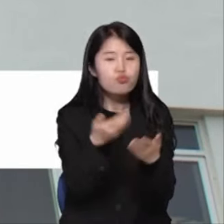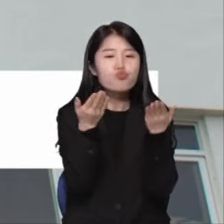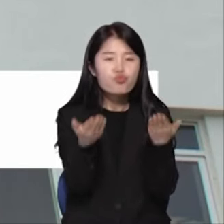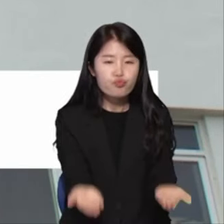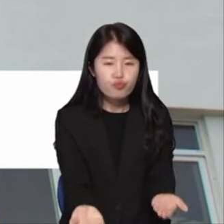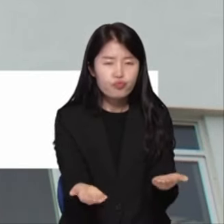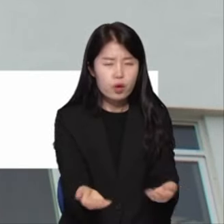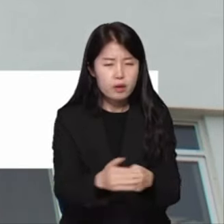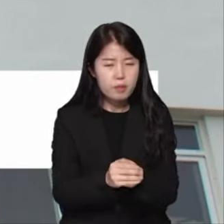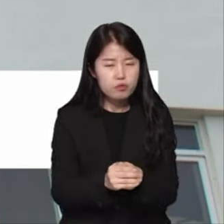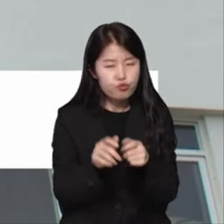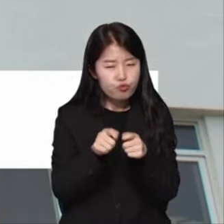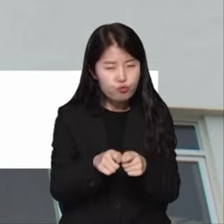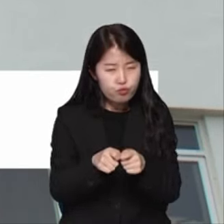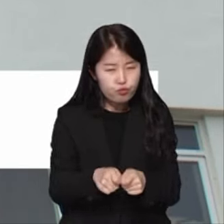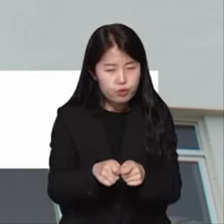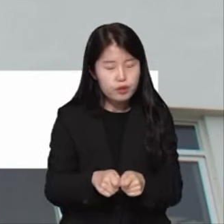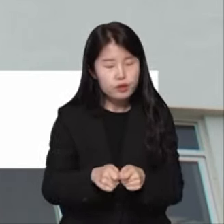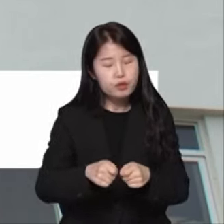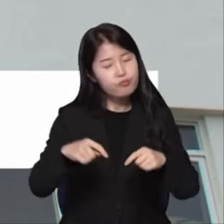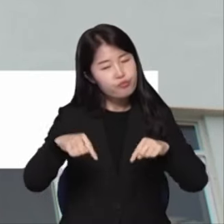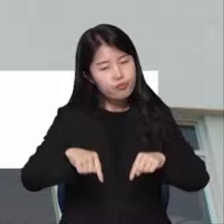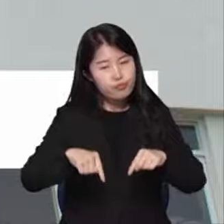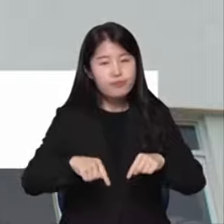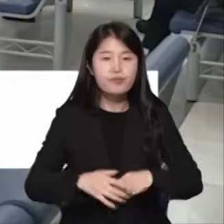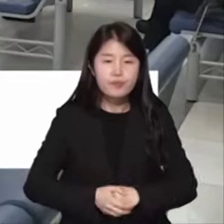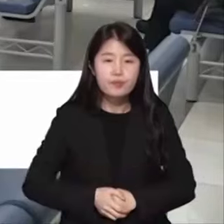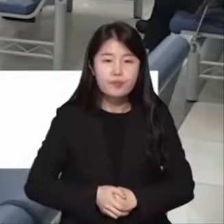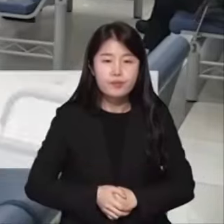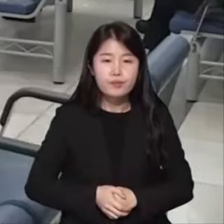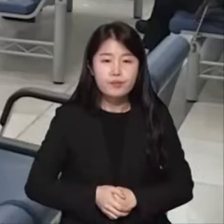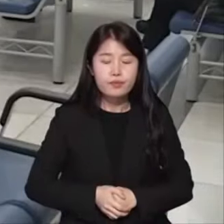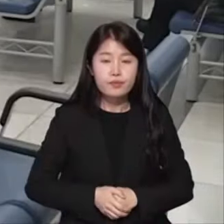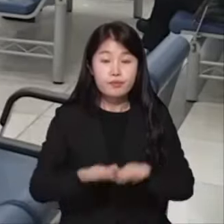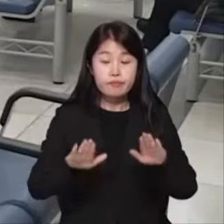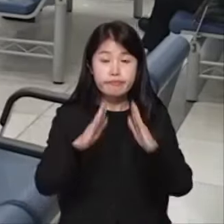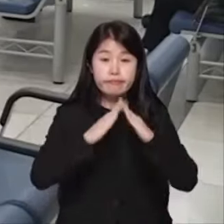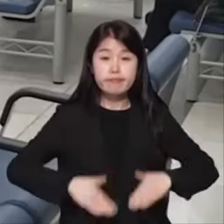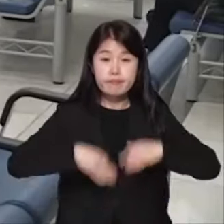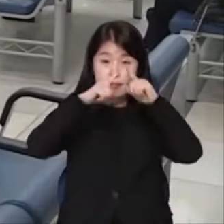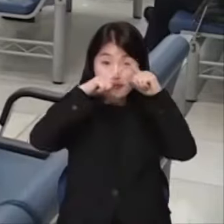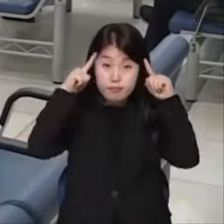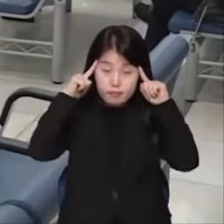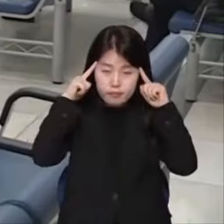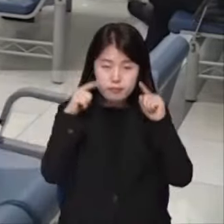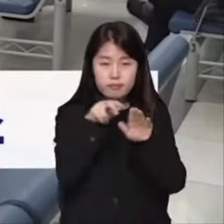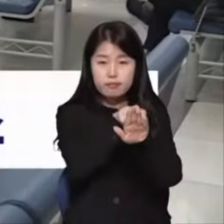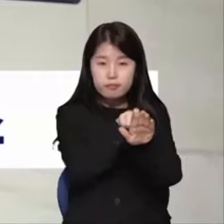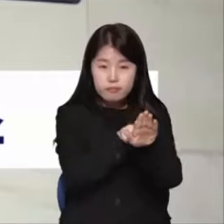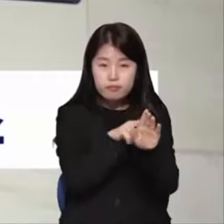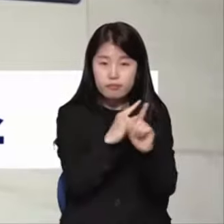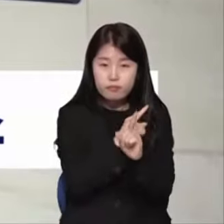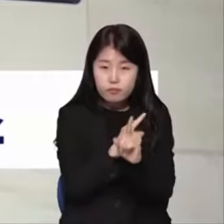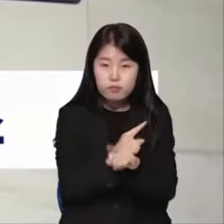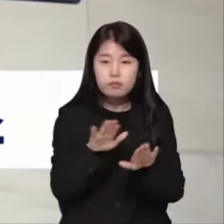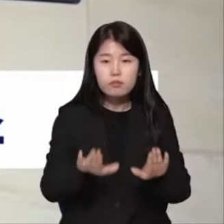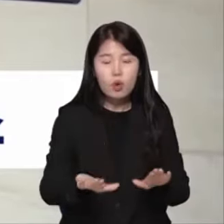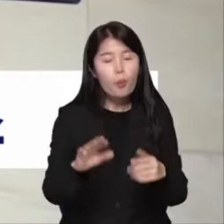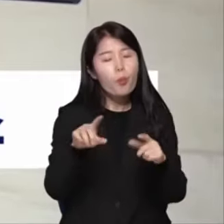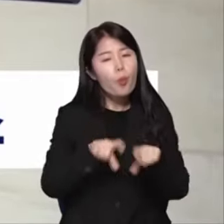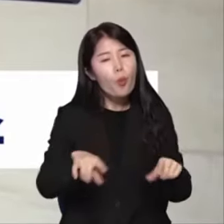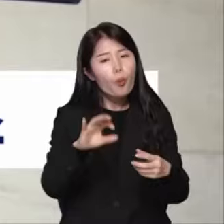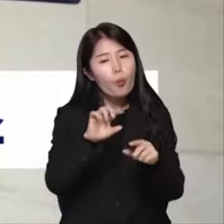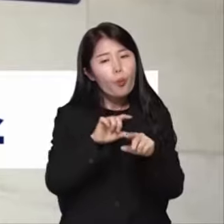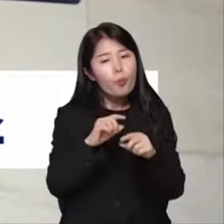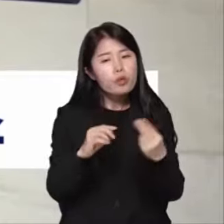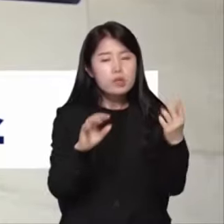식으로 이제 아마 구체적인 것은 논의가 될 것 같습니다. 현재 전남대병원 외래진료는 평소의 60에서 70%